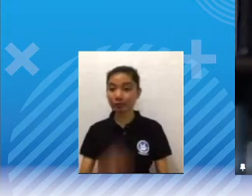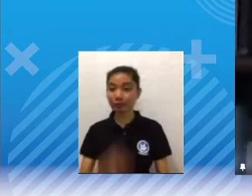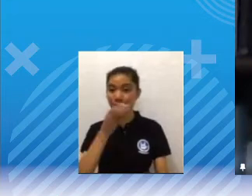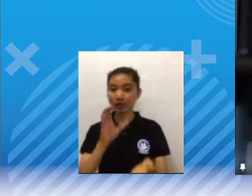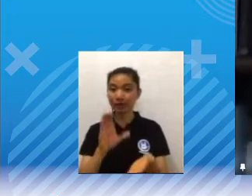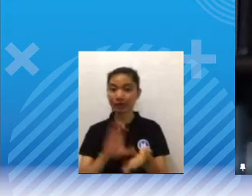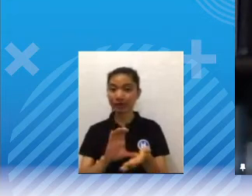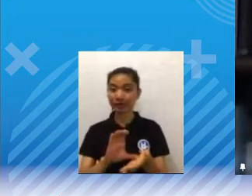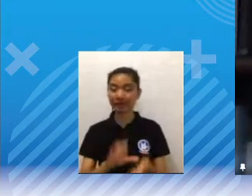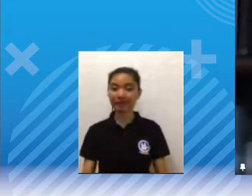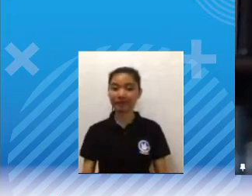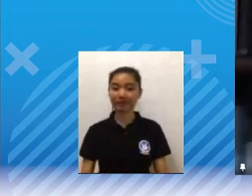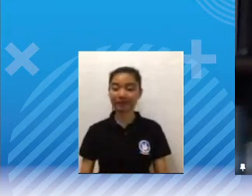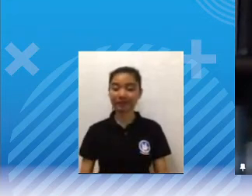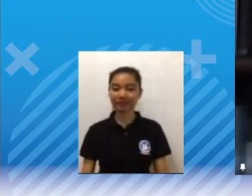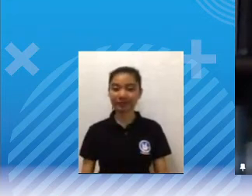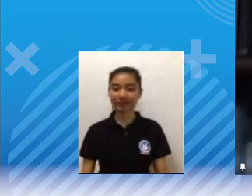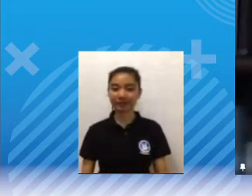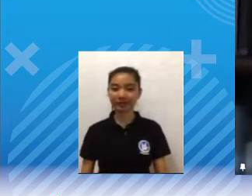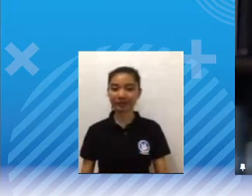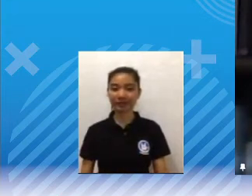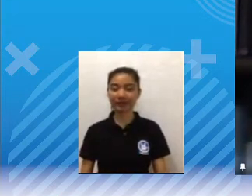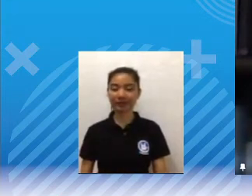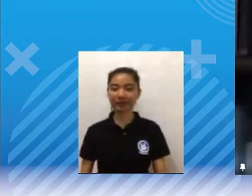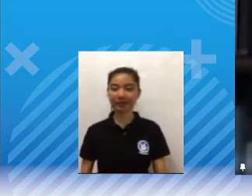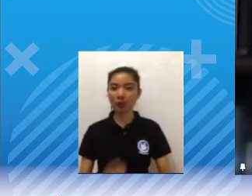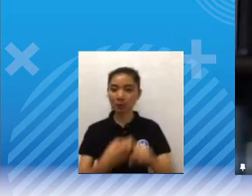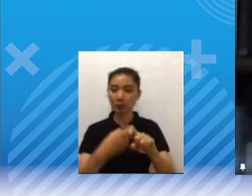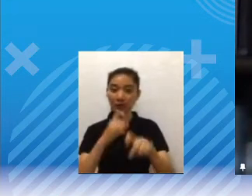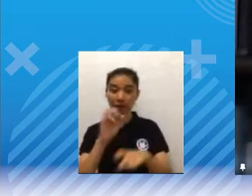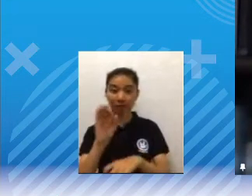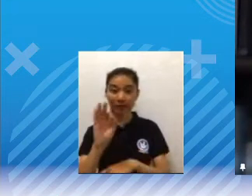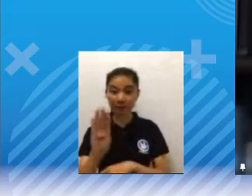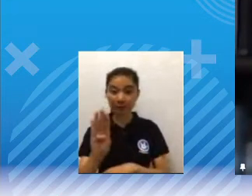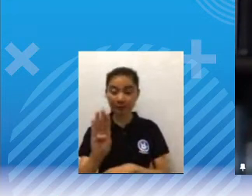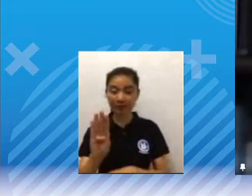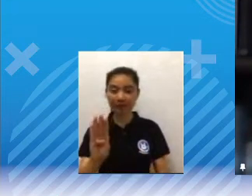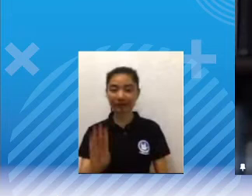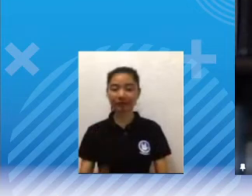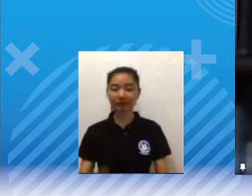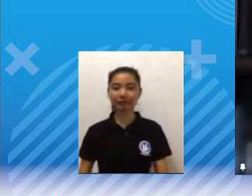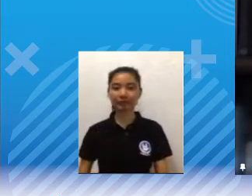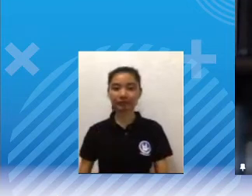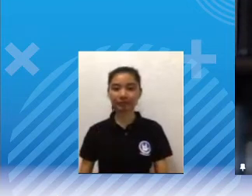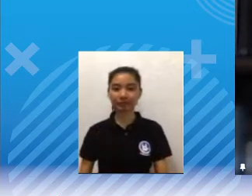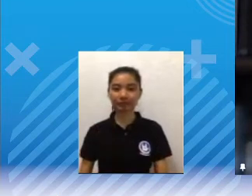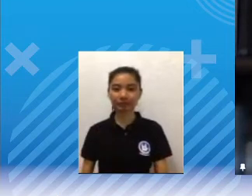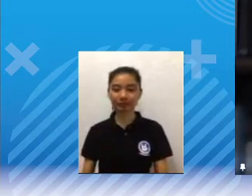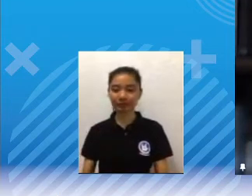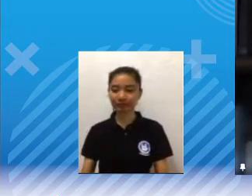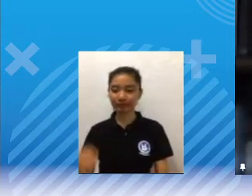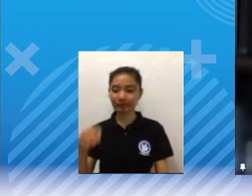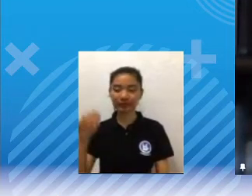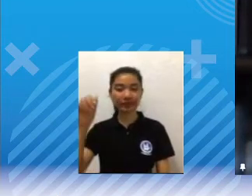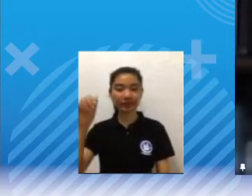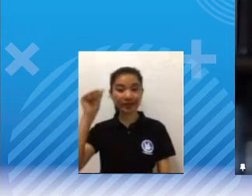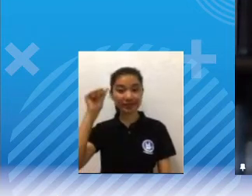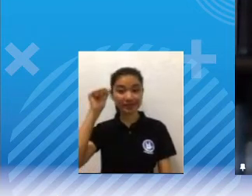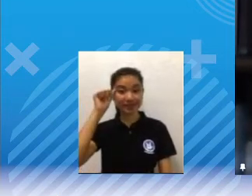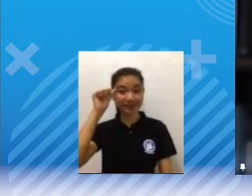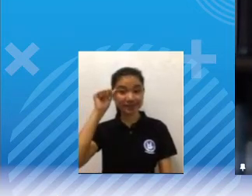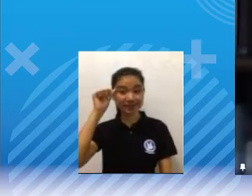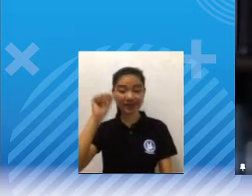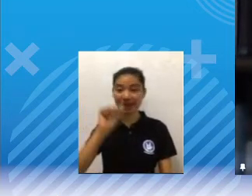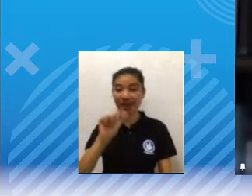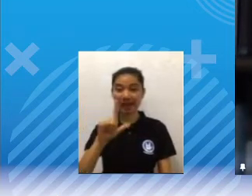Ayan po, from Facebook, from Apet Parosya Fermi, kay Sir Allen po, correct po, lack and ways of